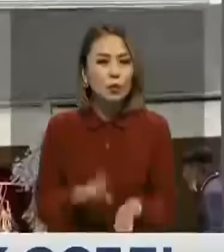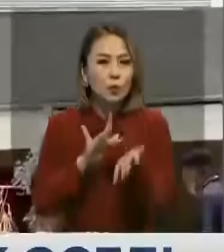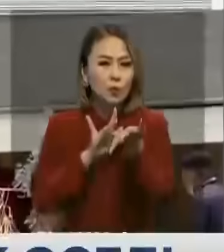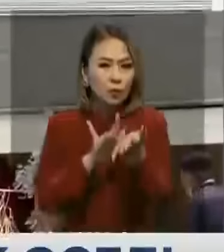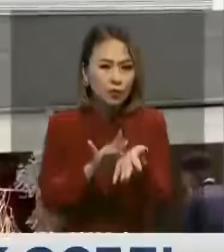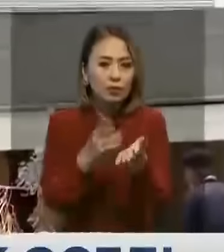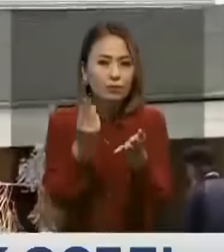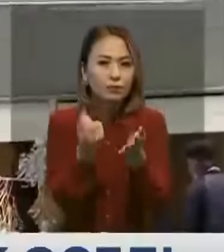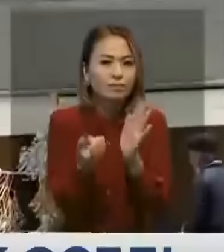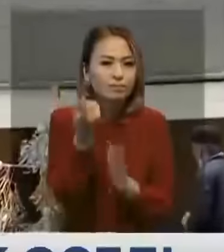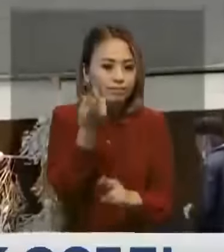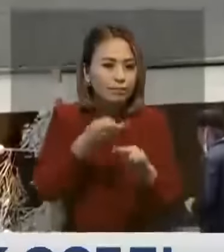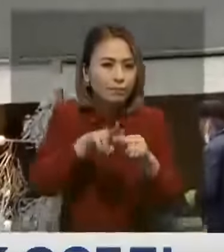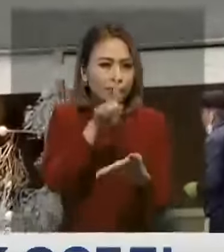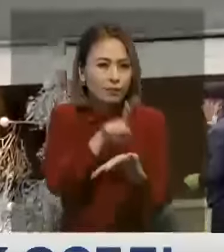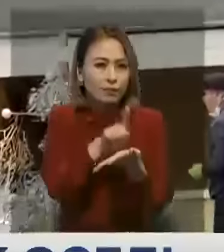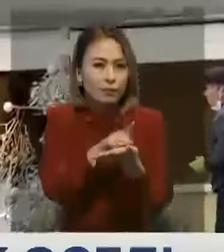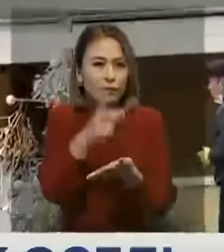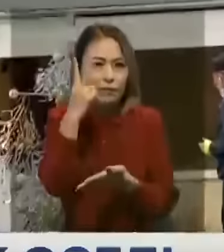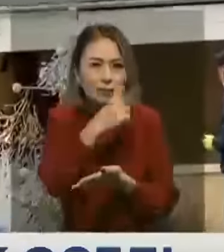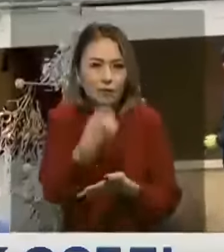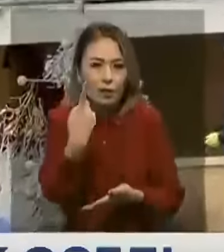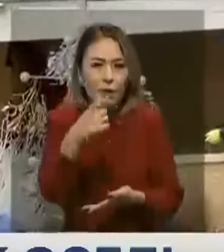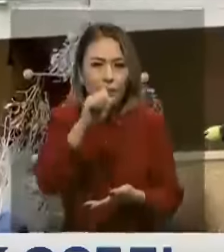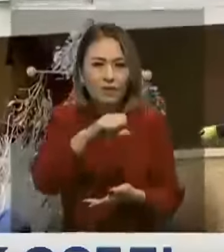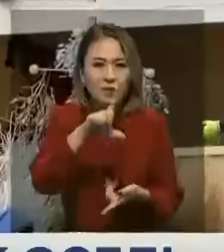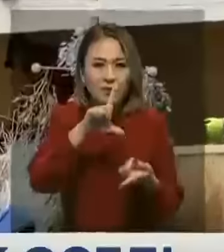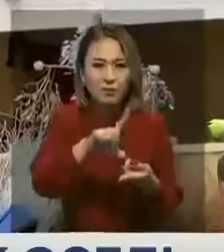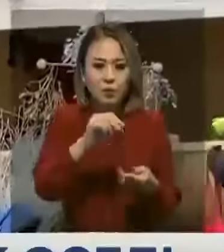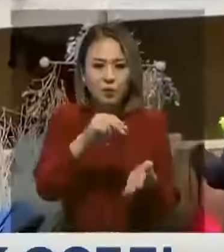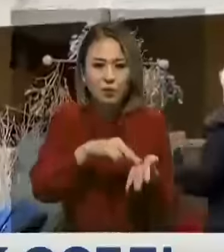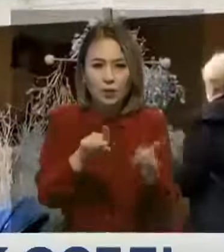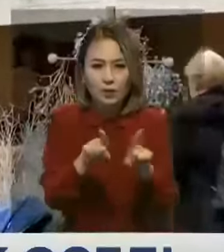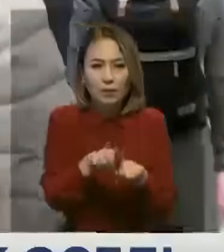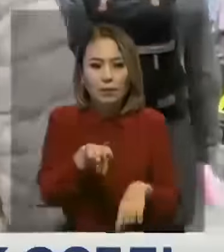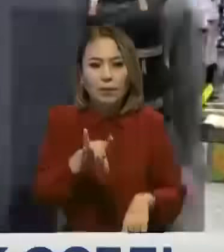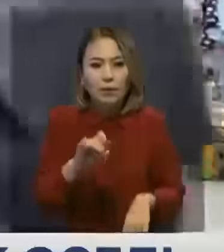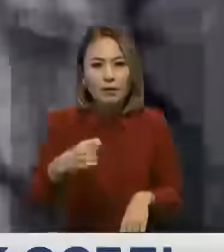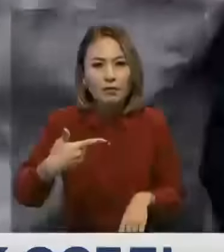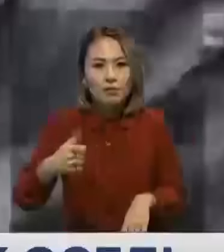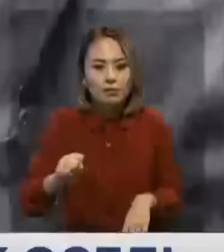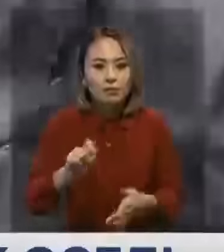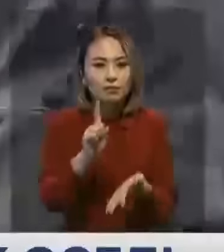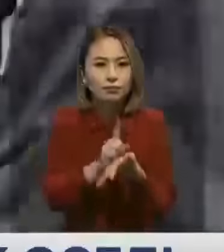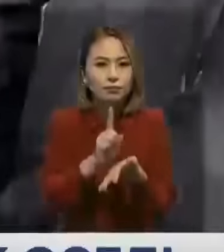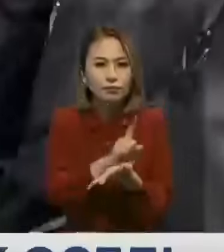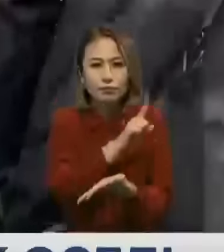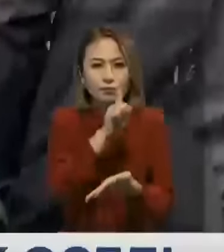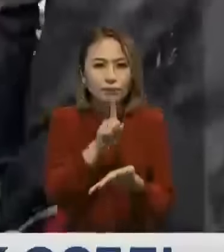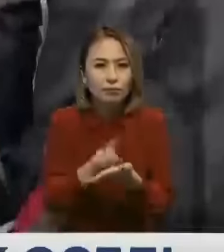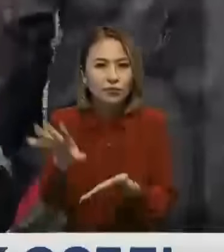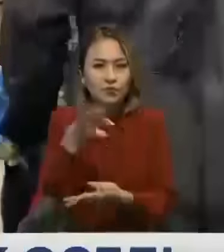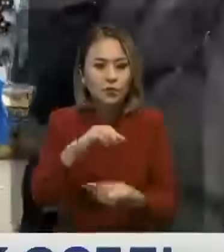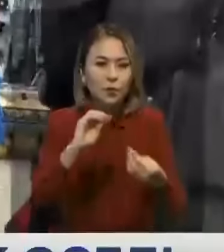Туристерден алынатын салық бір саптаяқ сырағынына тең. Прага әкімшілігі осыны меңзеп, шетелдіктер үшін салықты төлеу еш